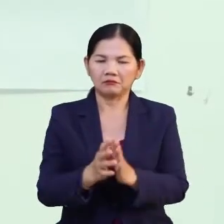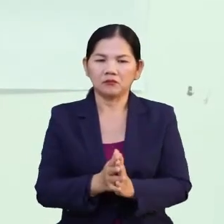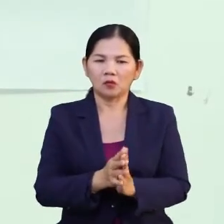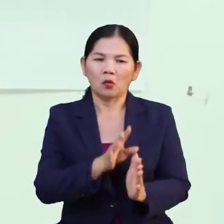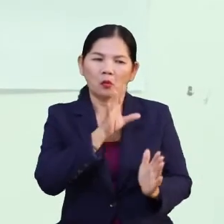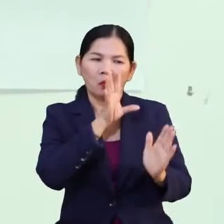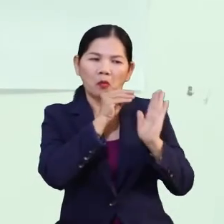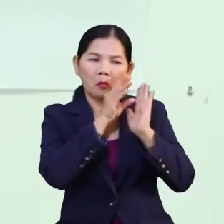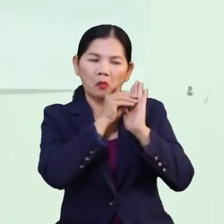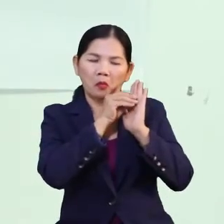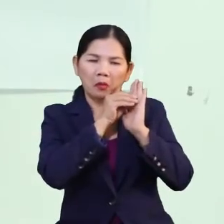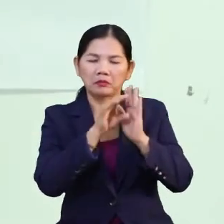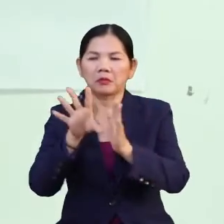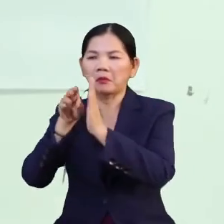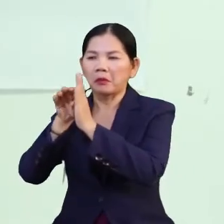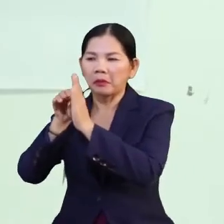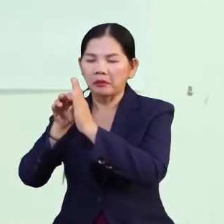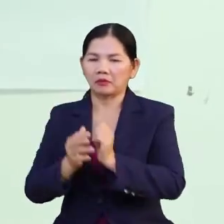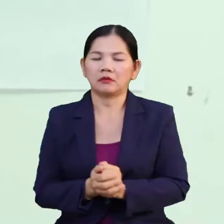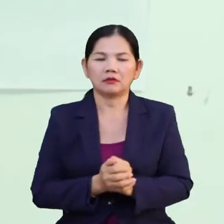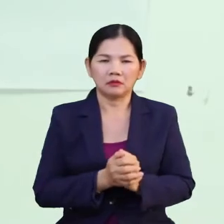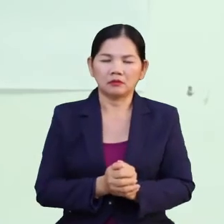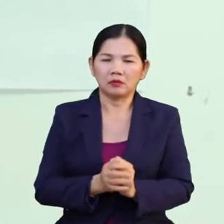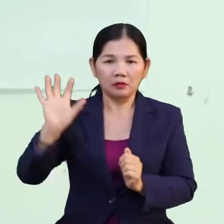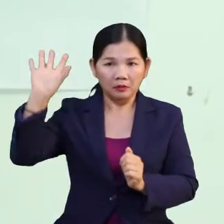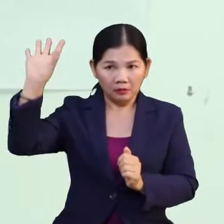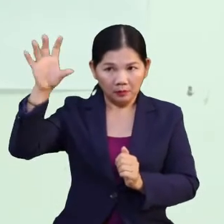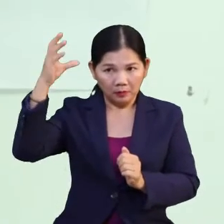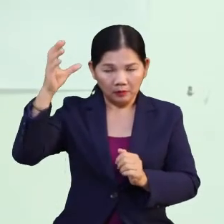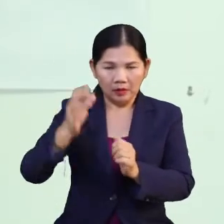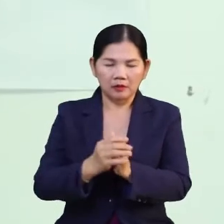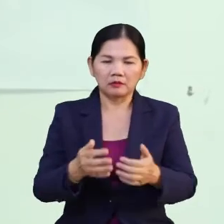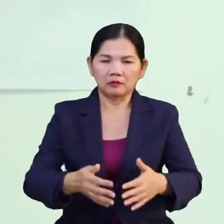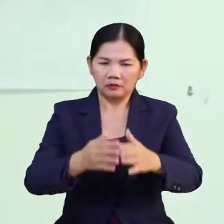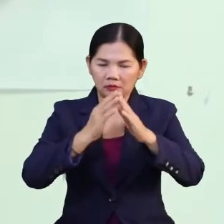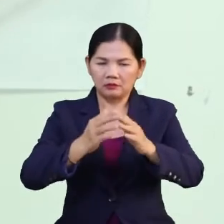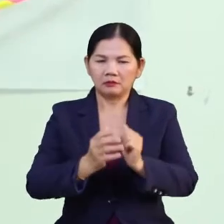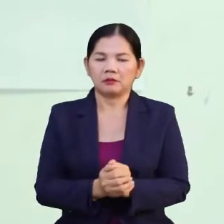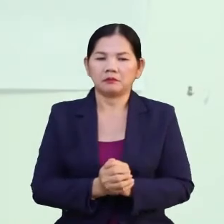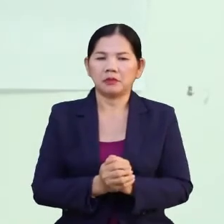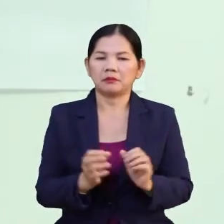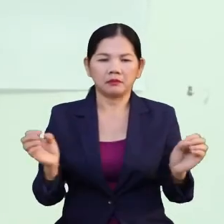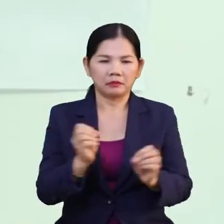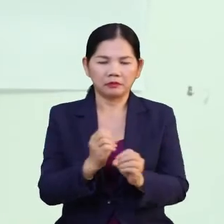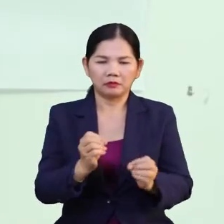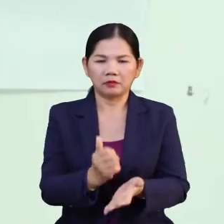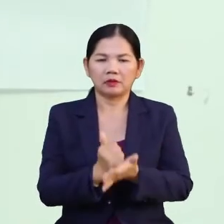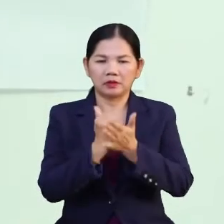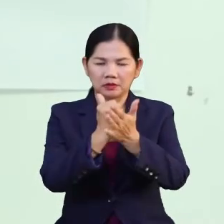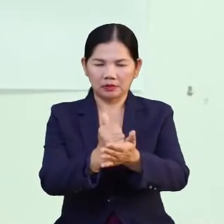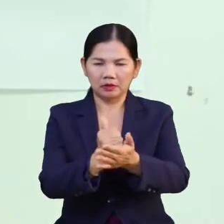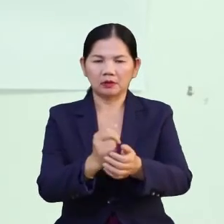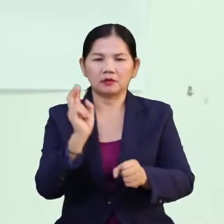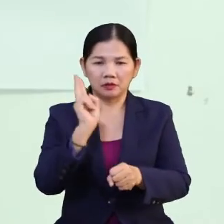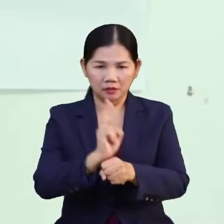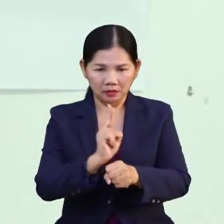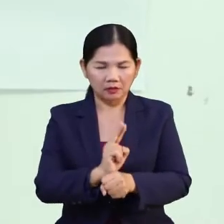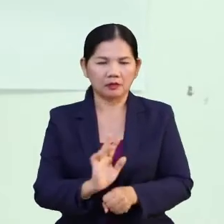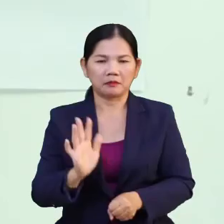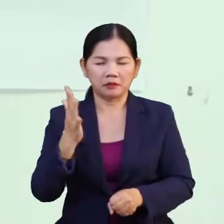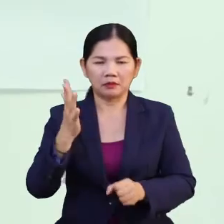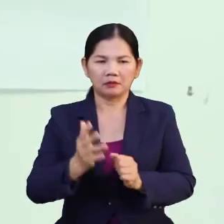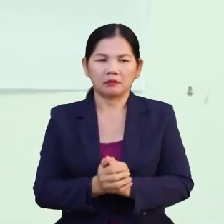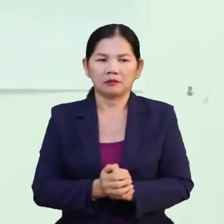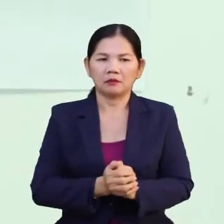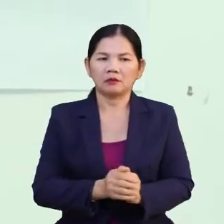យចាពេលមានអាសន្នណាមួយកើតឡើងគេមិនជួយយកអាសាឡើយហើយក៏នៅ